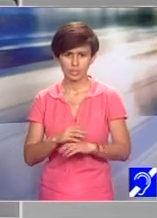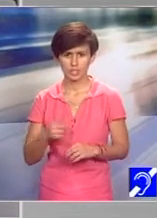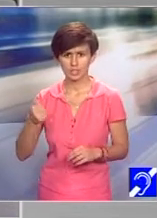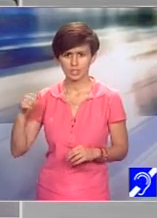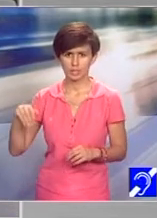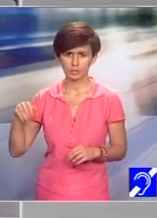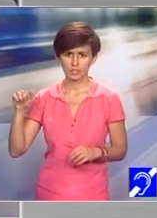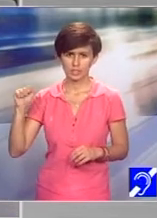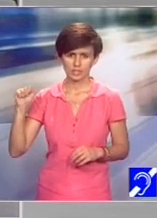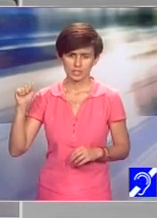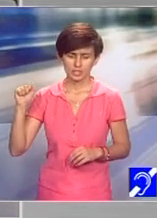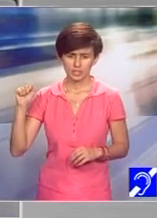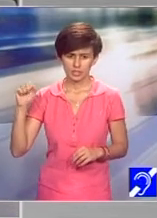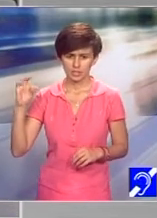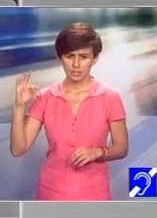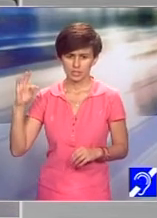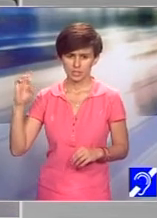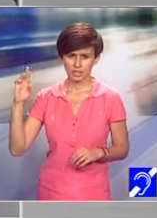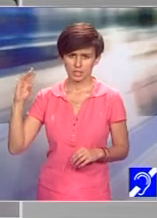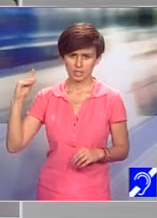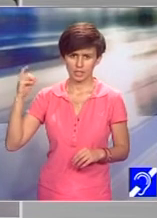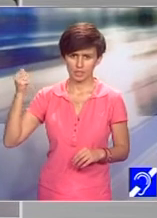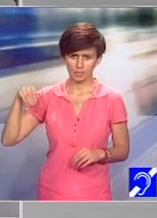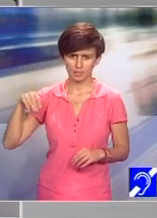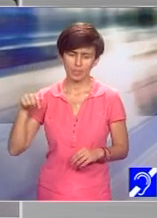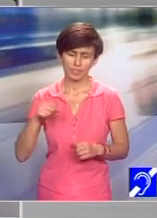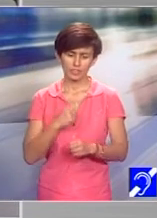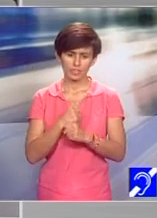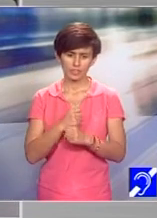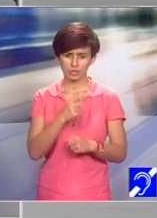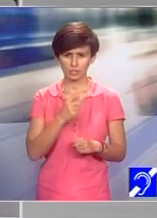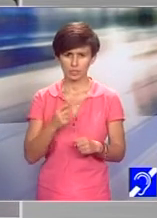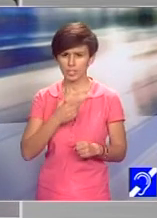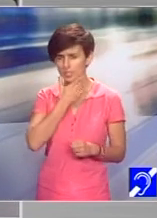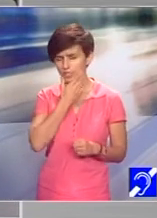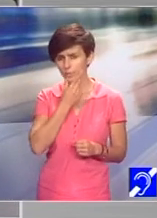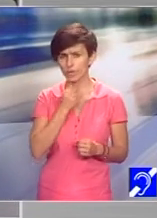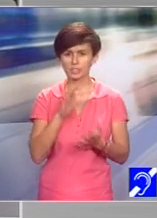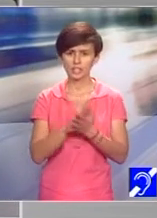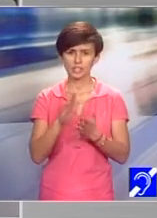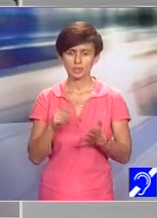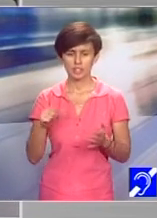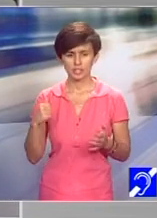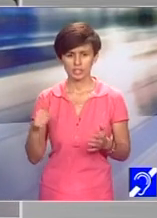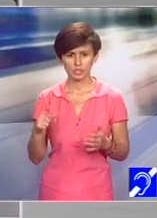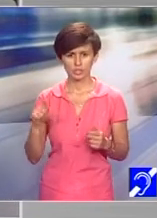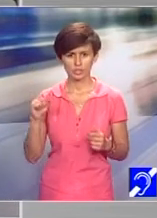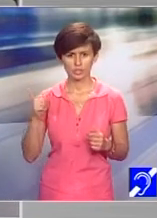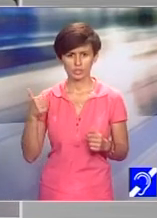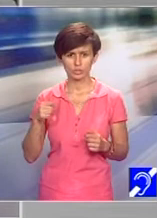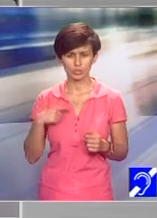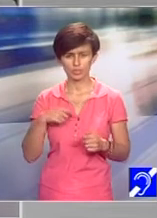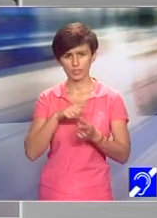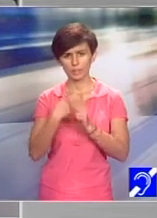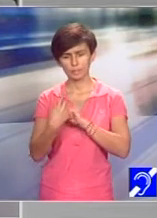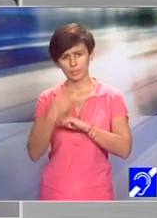proiecte valoroase și adaptate secolului 21. Va fi un schimb de idei de asemenea cu colegii din